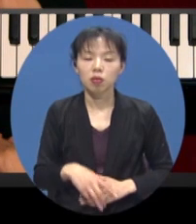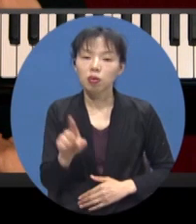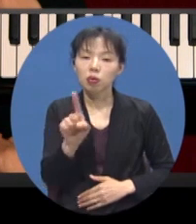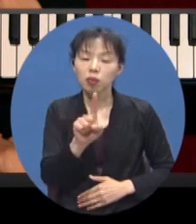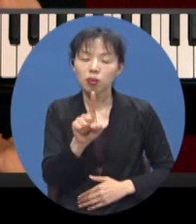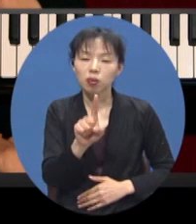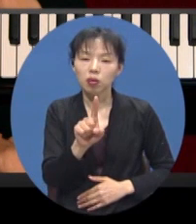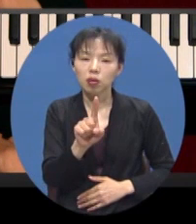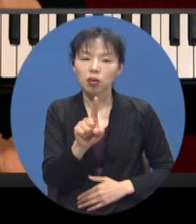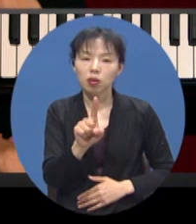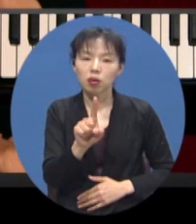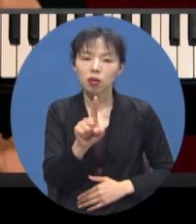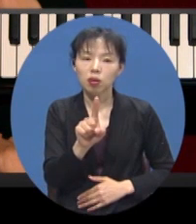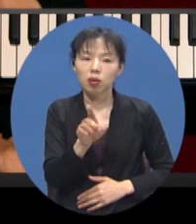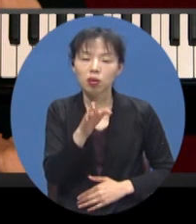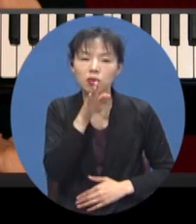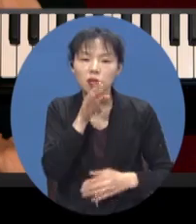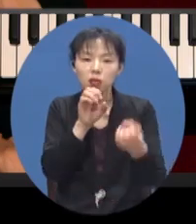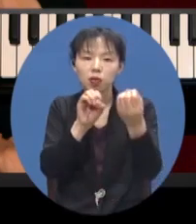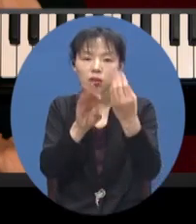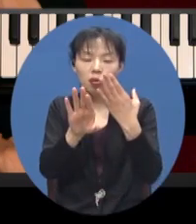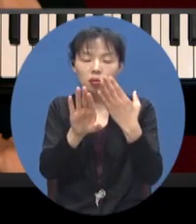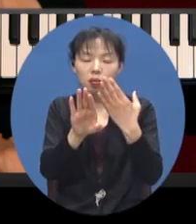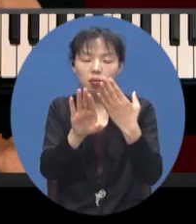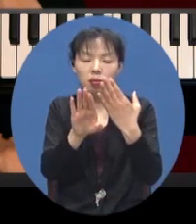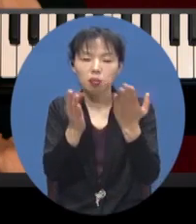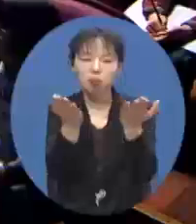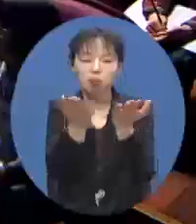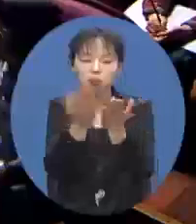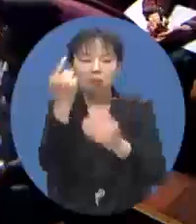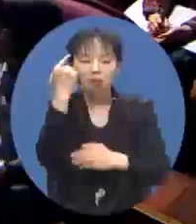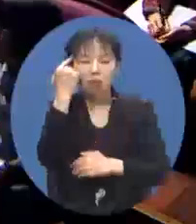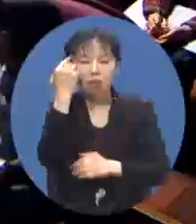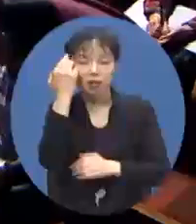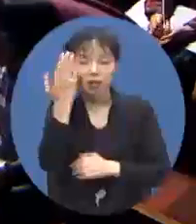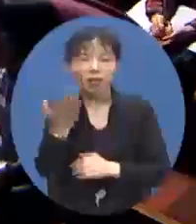어떠셨나요? 정답을 맞히셨나요?